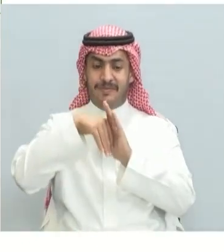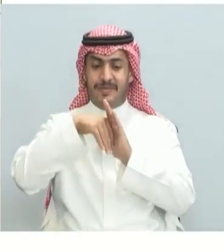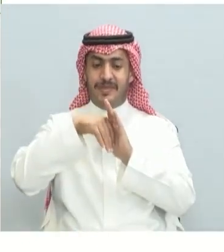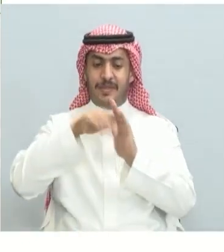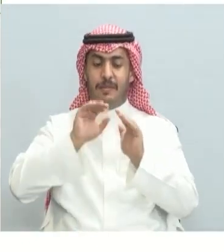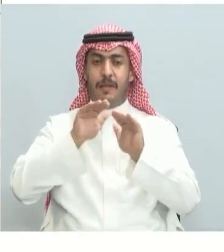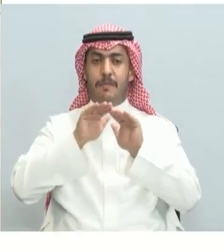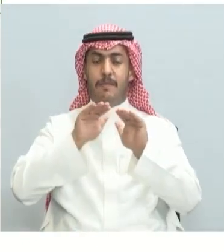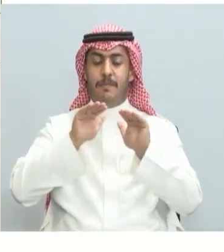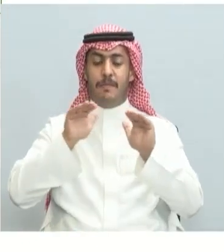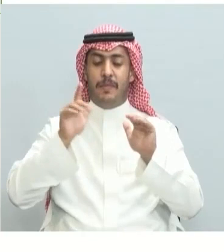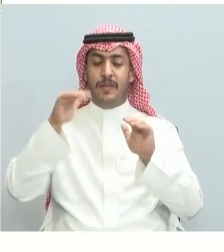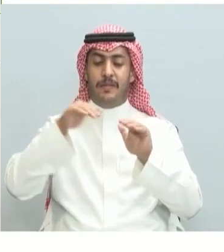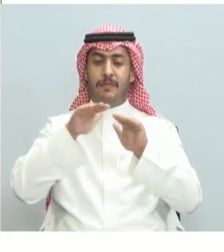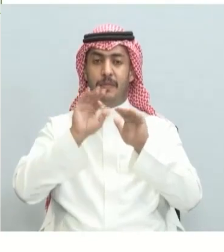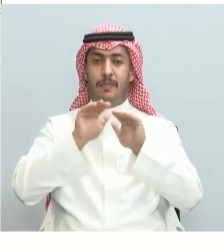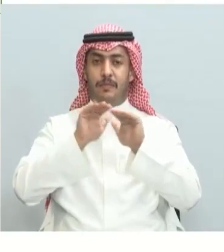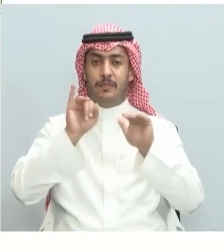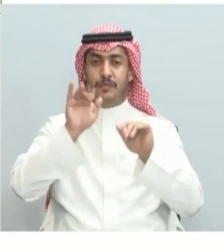شكل مستقيم اي